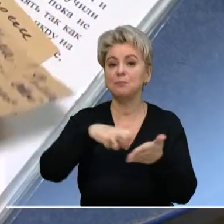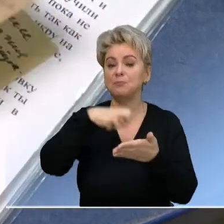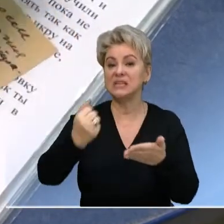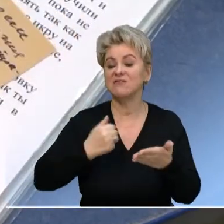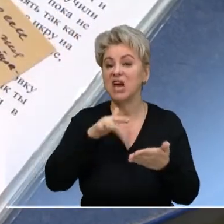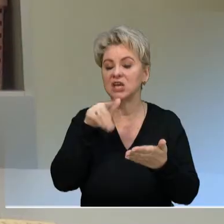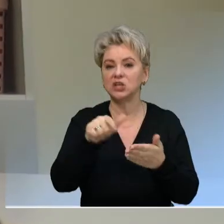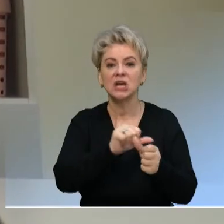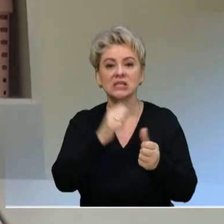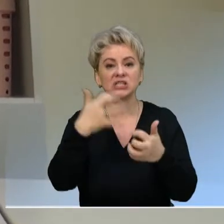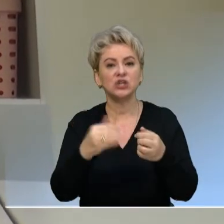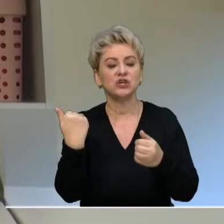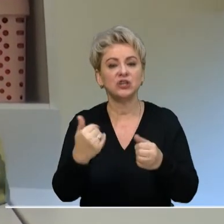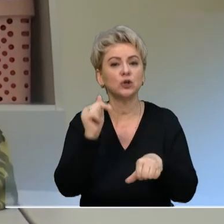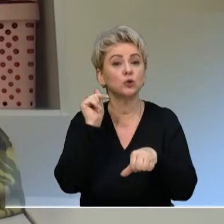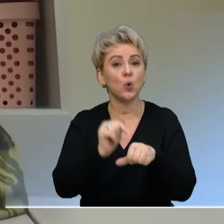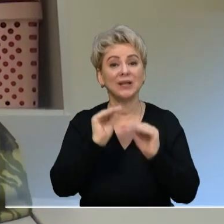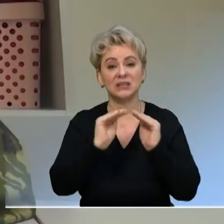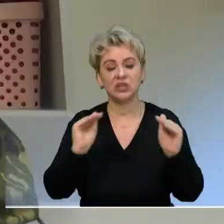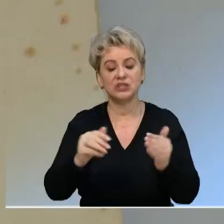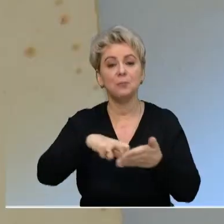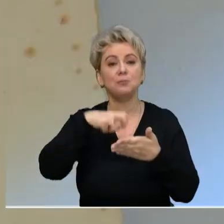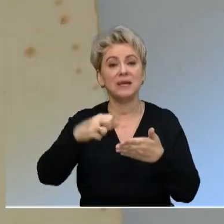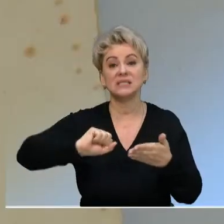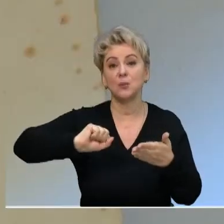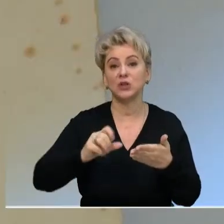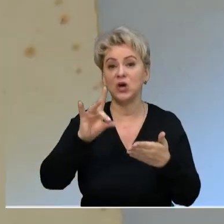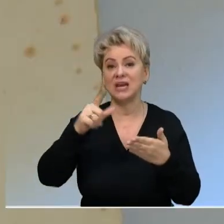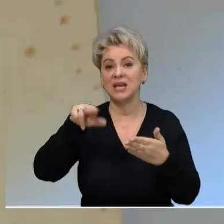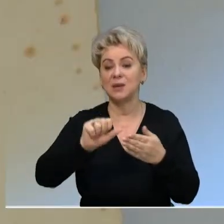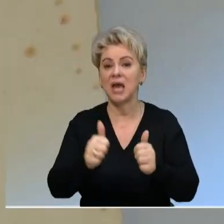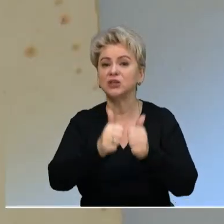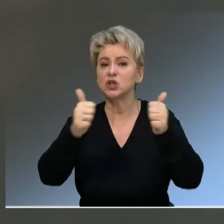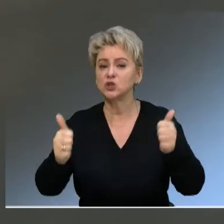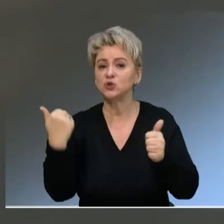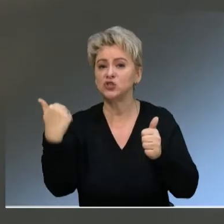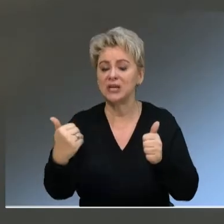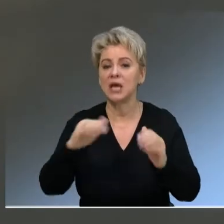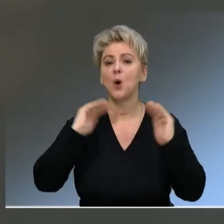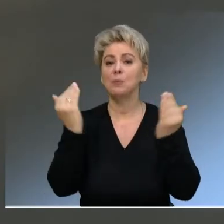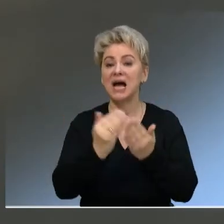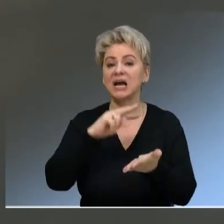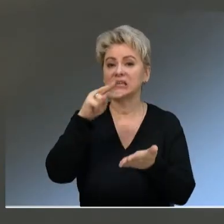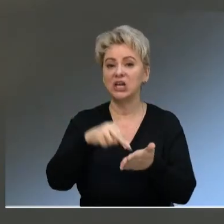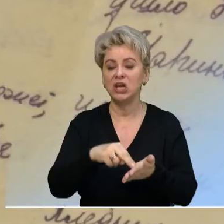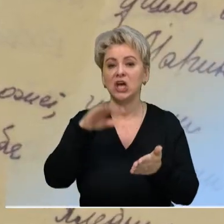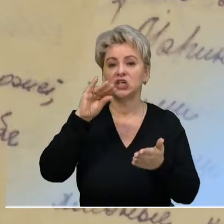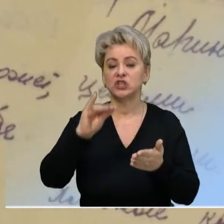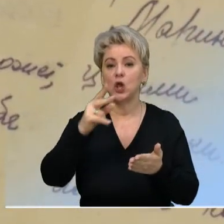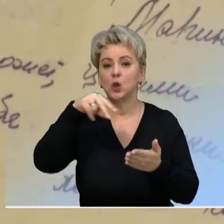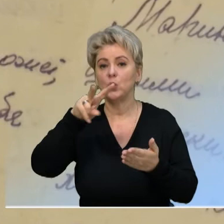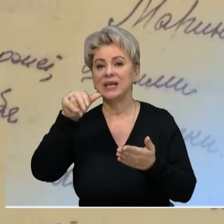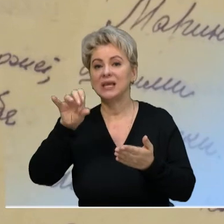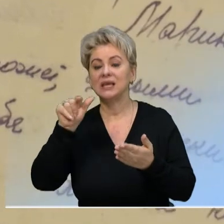лет, но среди них особенно трогательные детские. Письма подруги Риме от разлученной с ней блокадой в Ленинграде Жени Лурье.